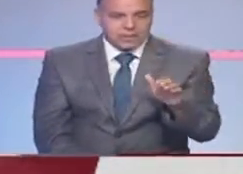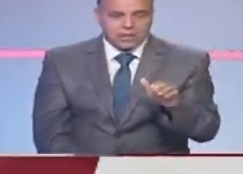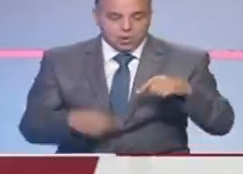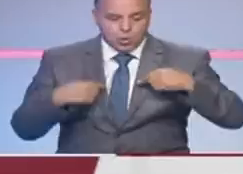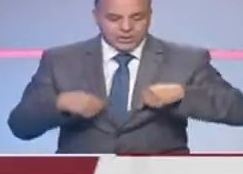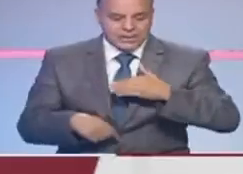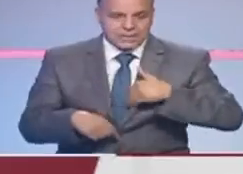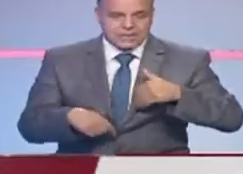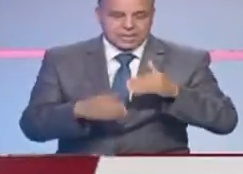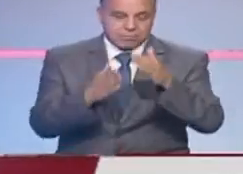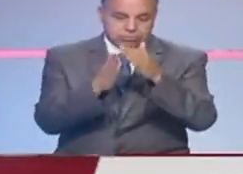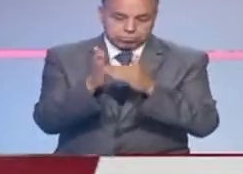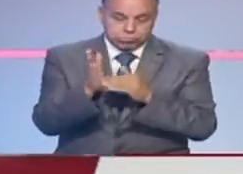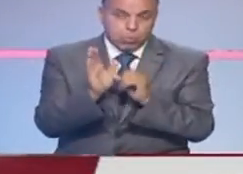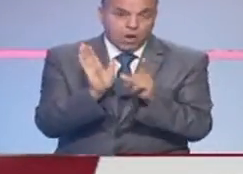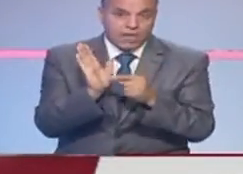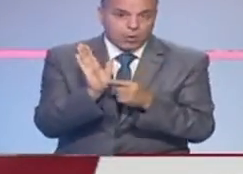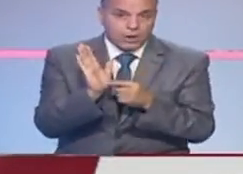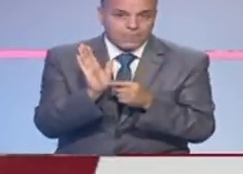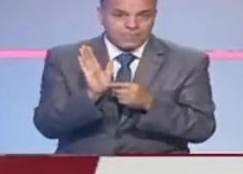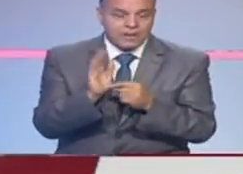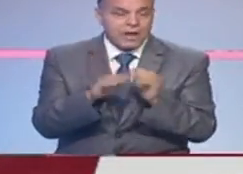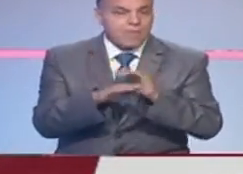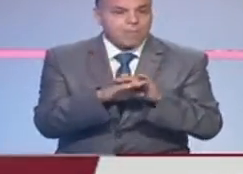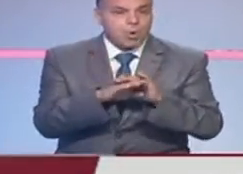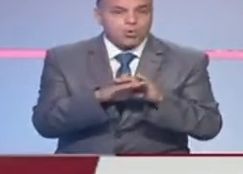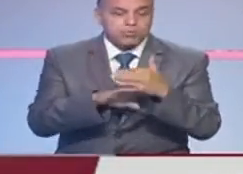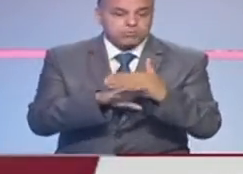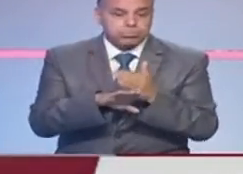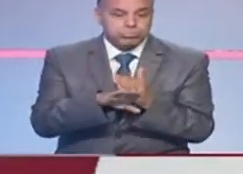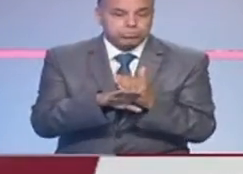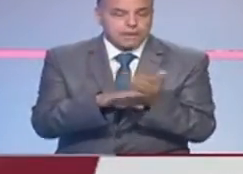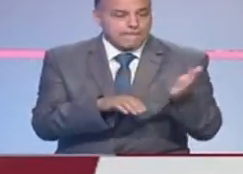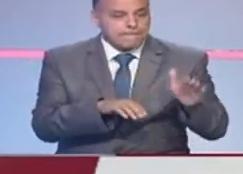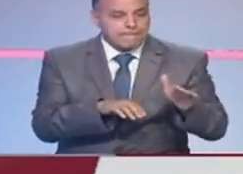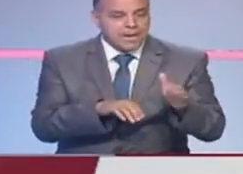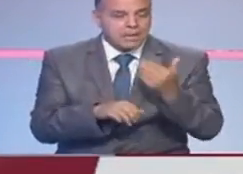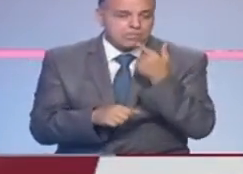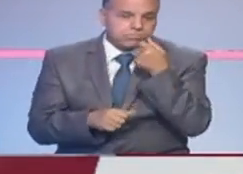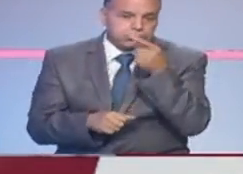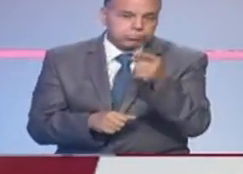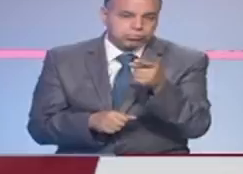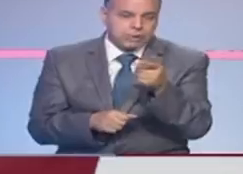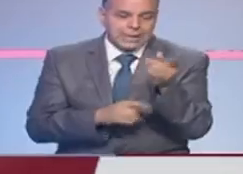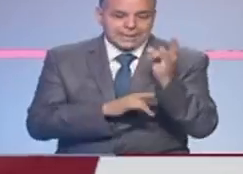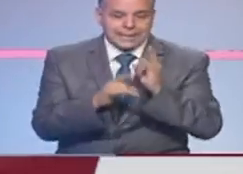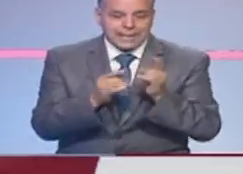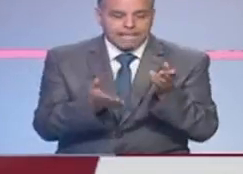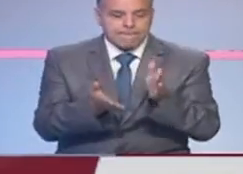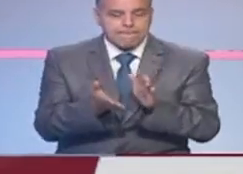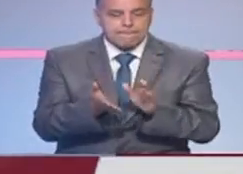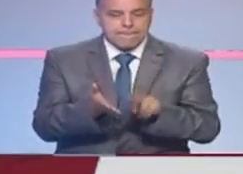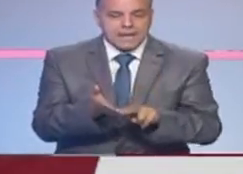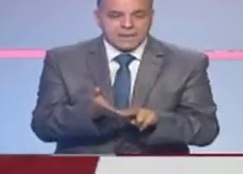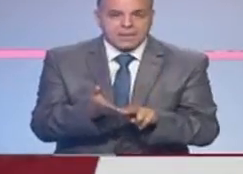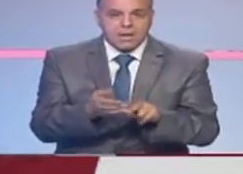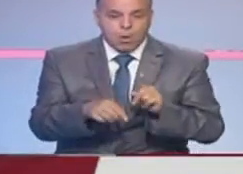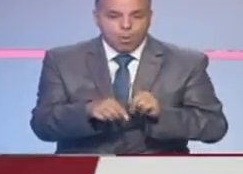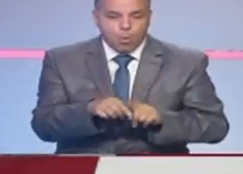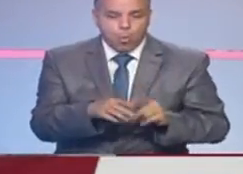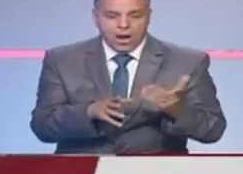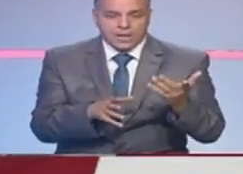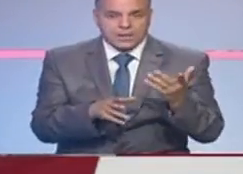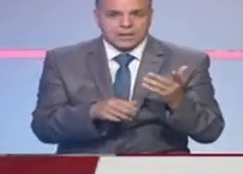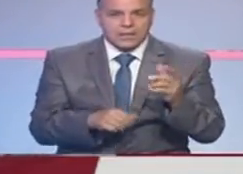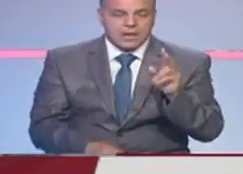وزاره الصحه رسوم بيانيه تعلقت بتوزيع عدد الوفيات المبلغ عنها حسب تاريخ الوفاه من الفتره الممتده